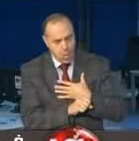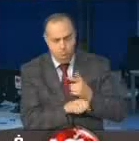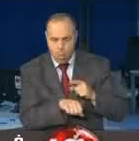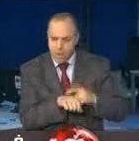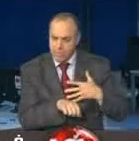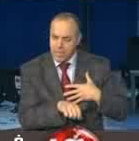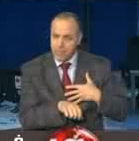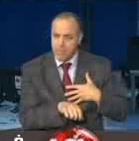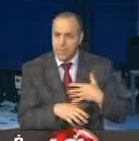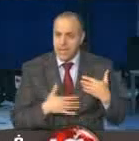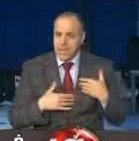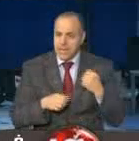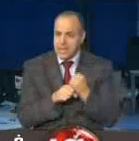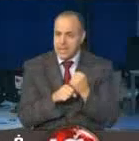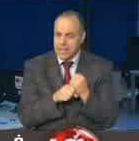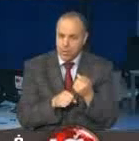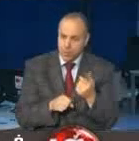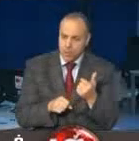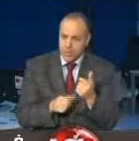وزمنها. نختم شوي